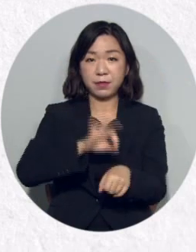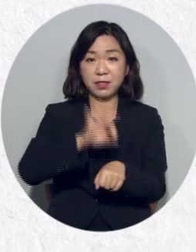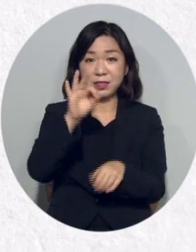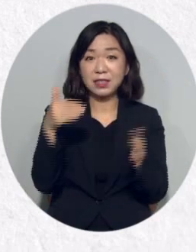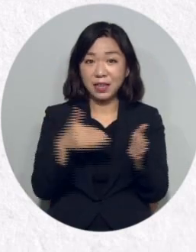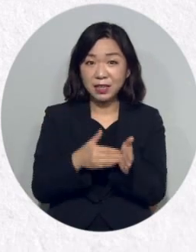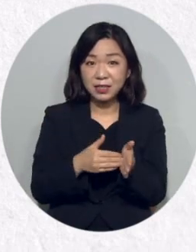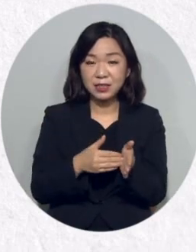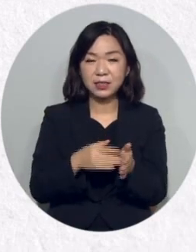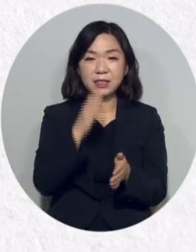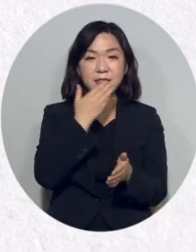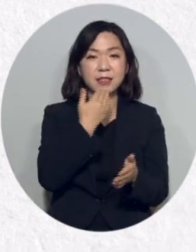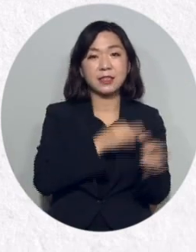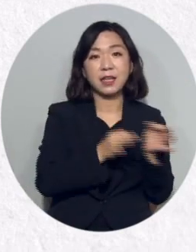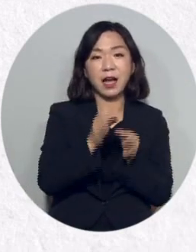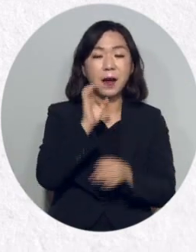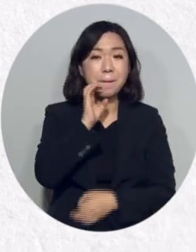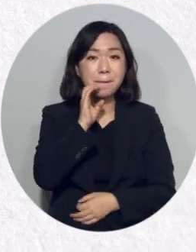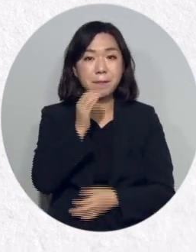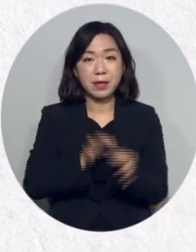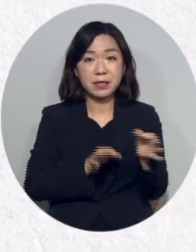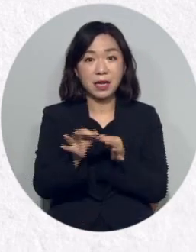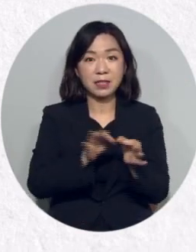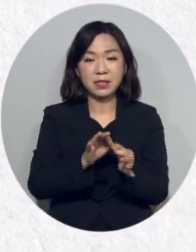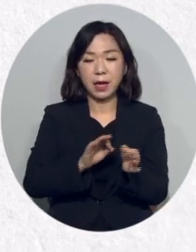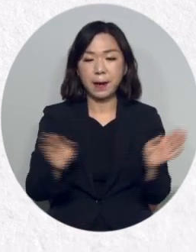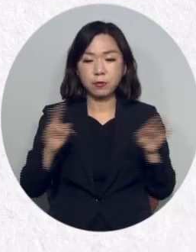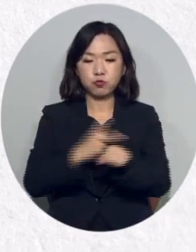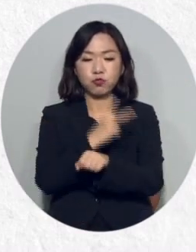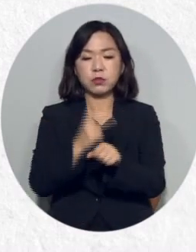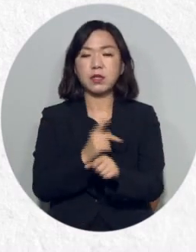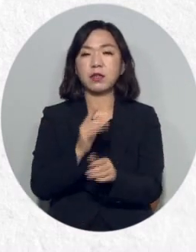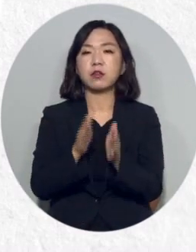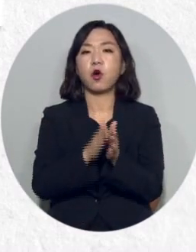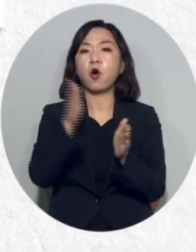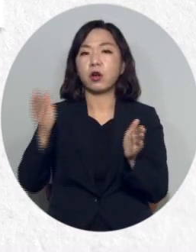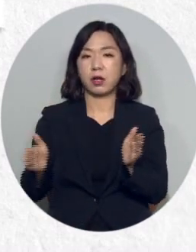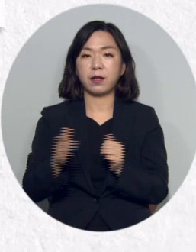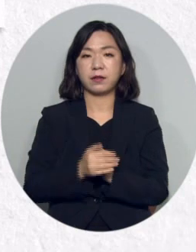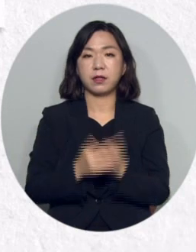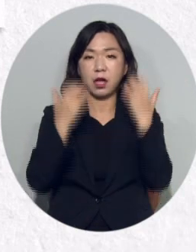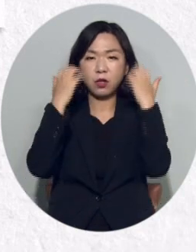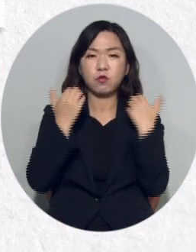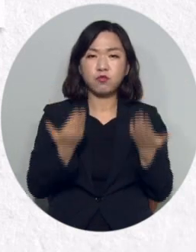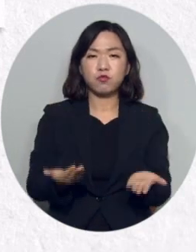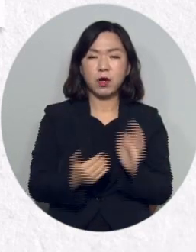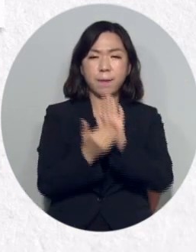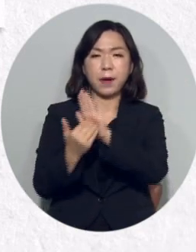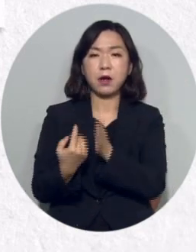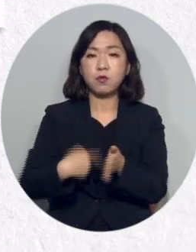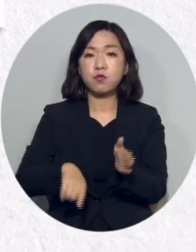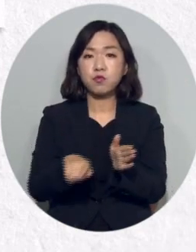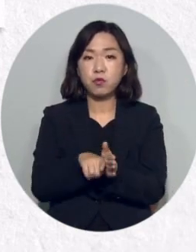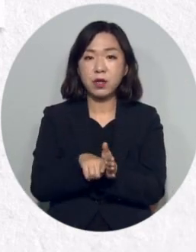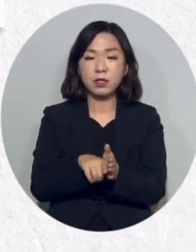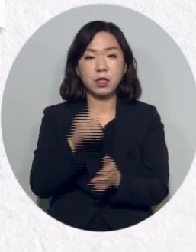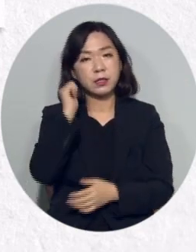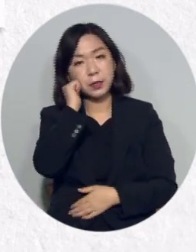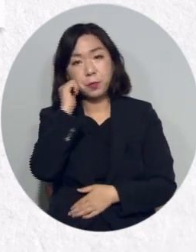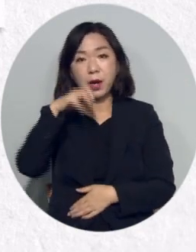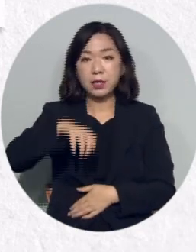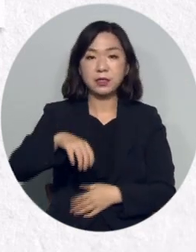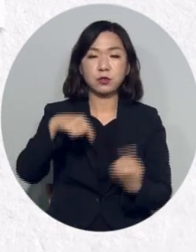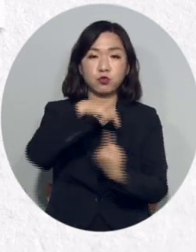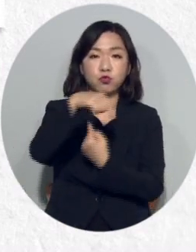식당과 카페 영업 시간은 자정 으로 2시간 확대됩니다 여러분 죽어 짤 확산을 막기 위해 도입한 숙박 시설 객실